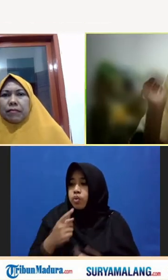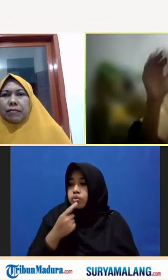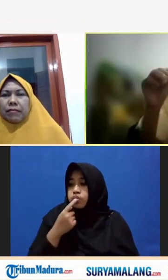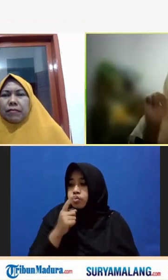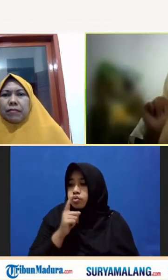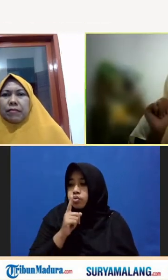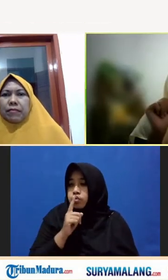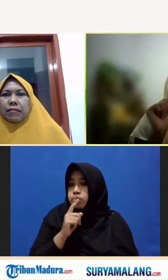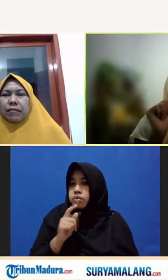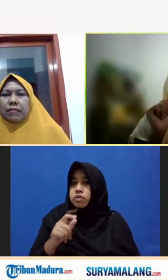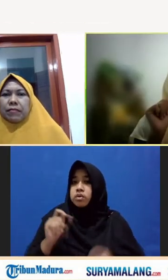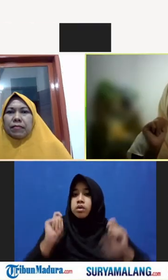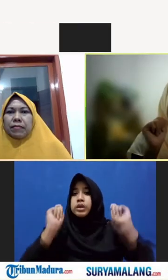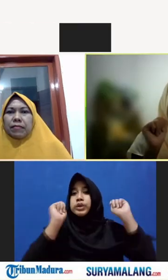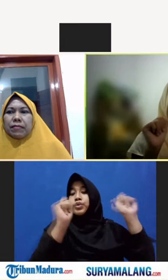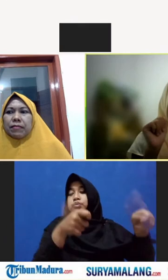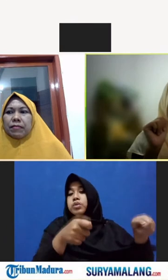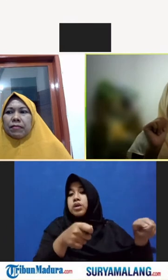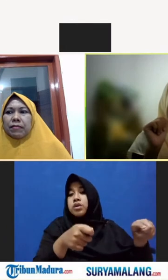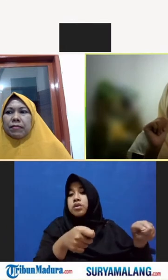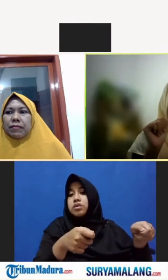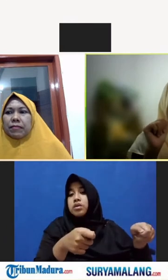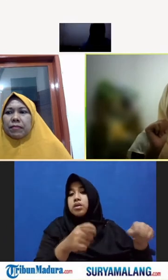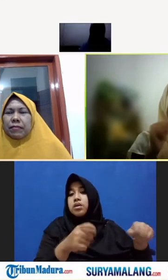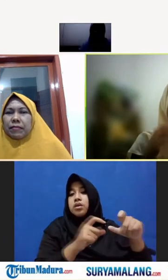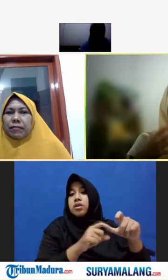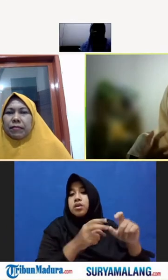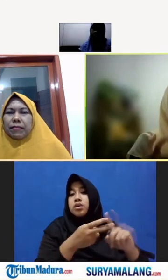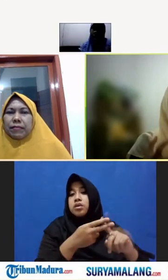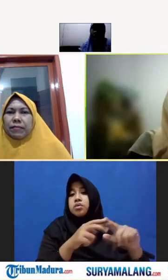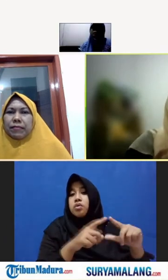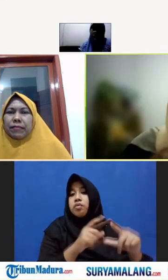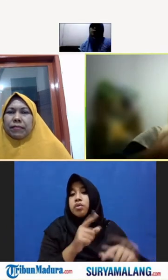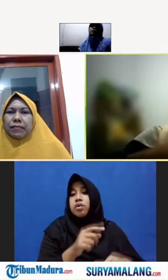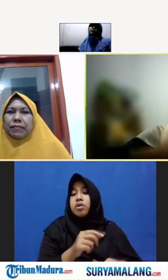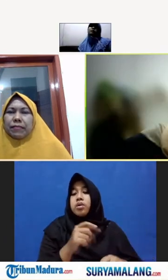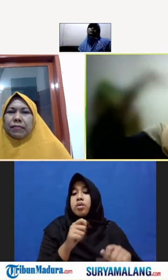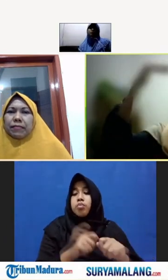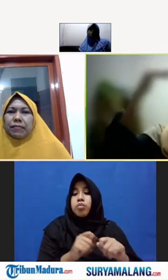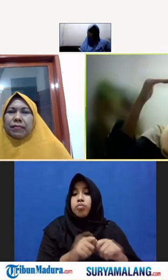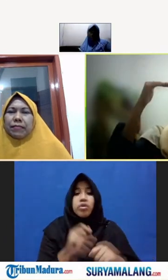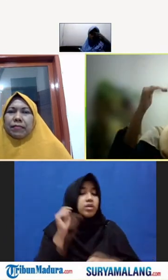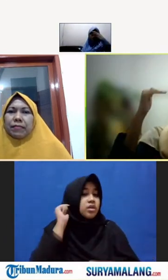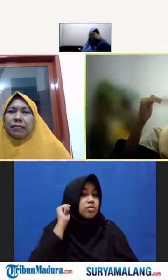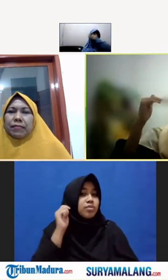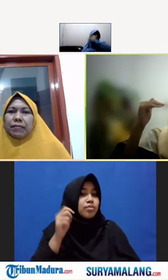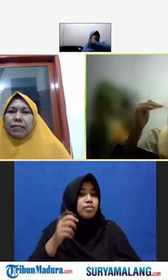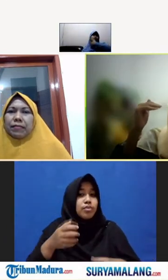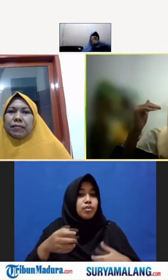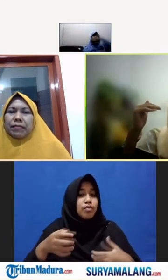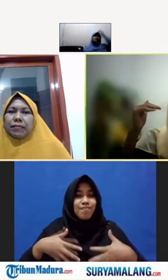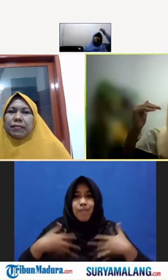jemur handuk doang, dia cuman taruh di sofa doang. Nah, itu bisa bikin ibu marah besar, kan?